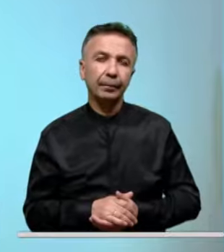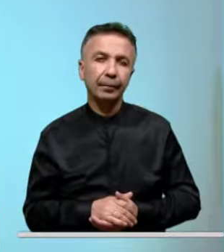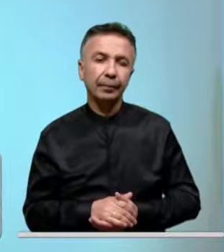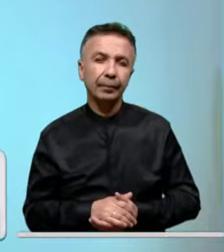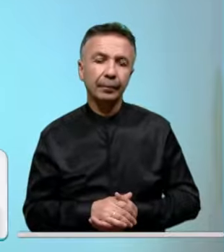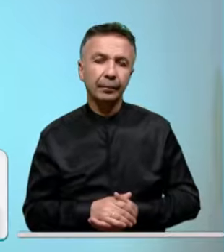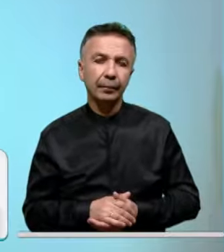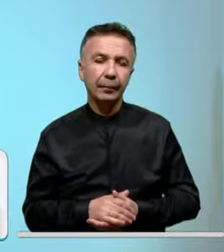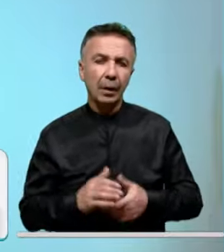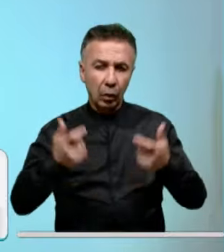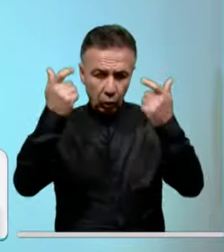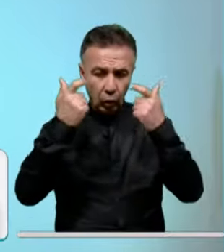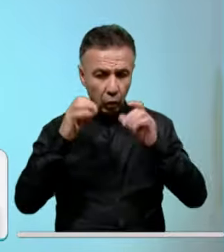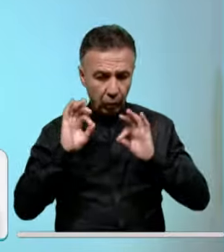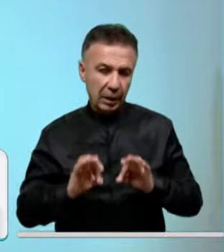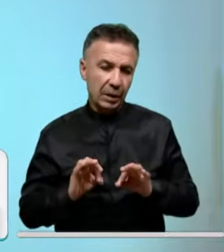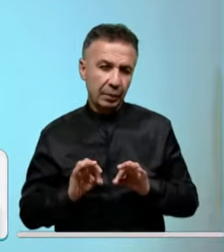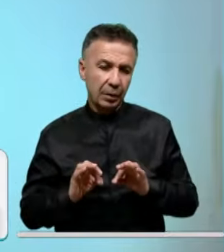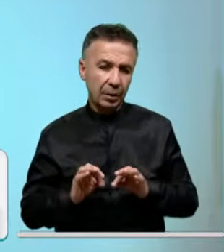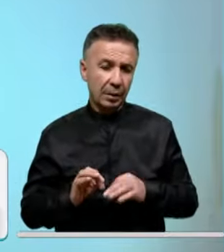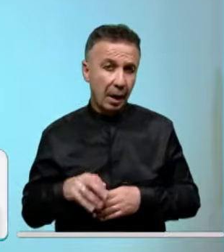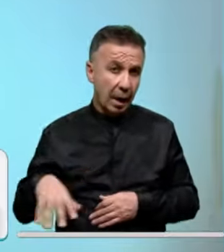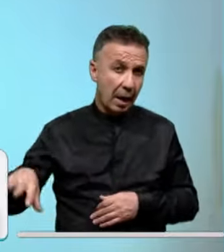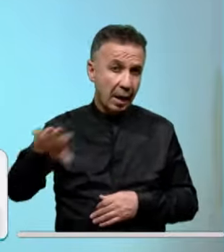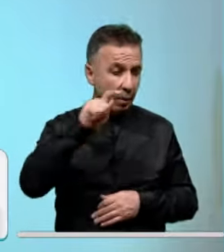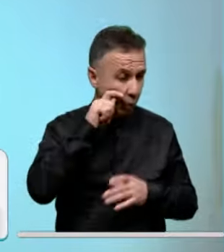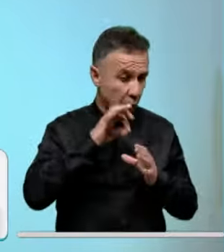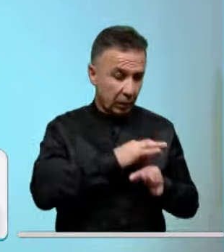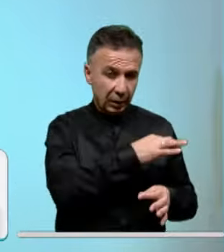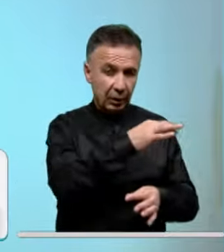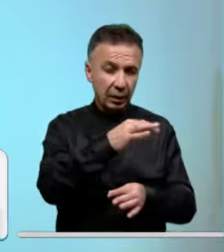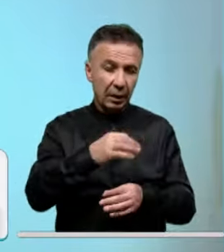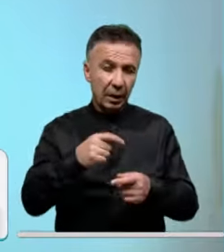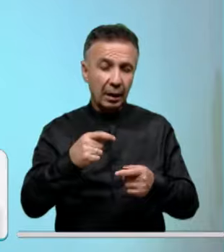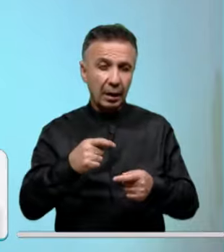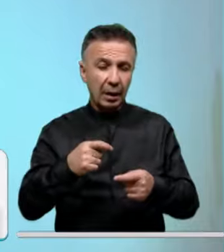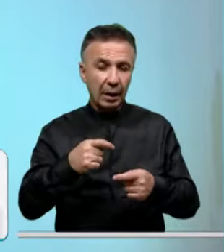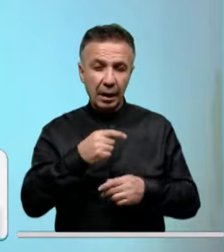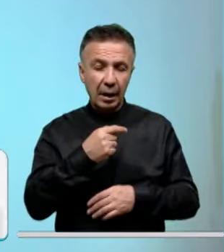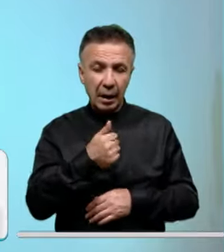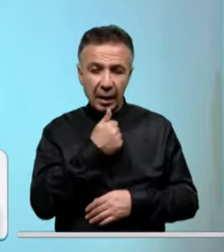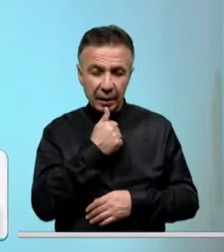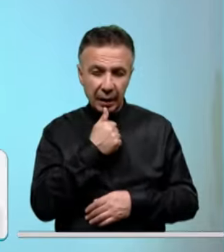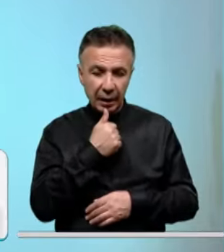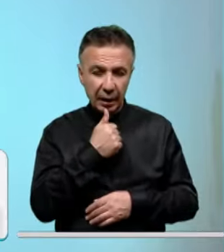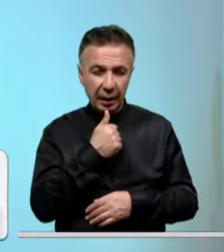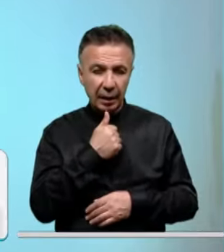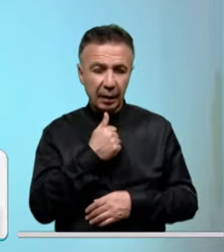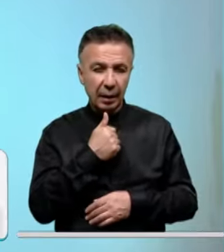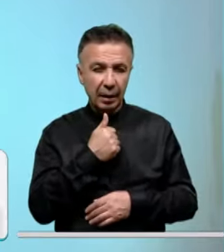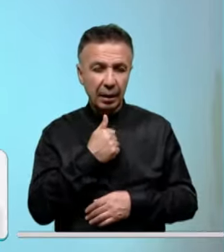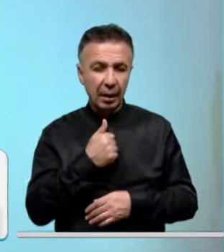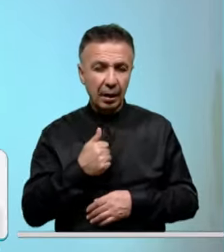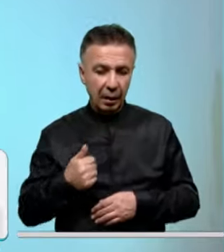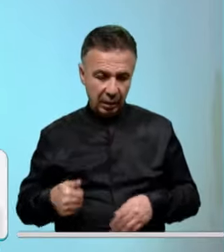Akıl bali ergenlik çağına gelmiş her Müslümana. Erkeğin örtünmesi gereken yerleri farklı,